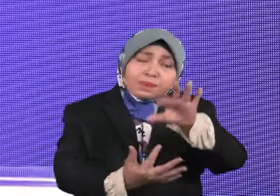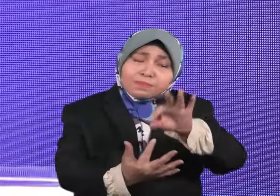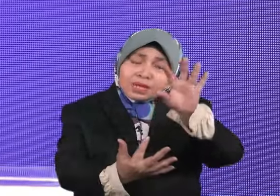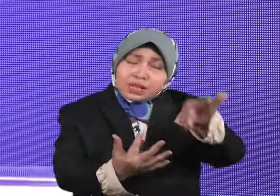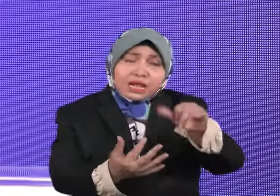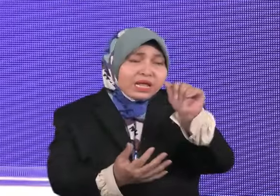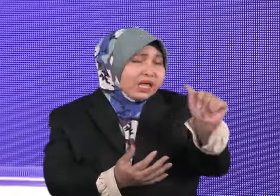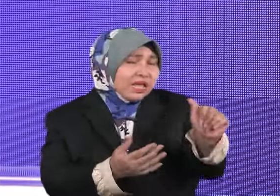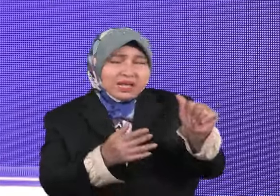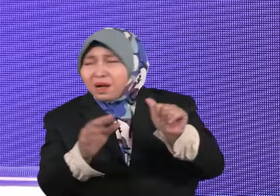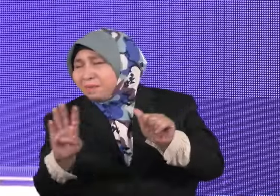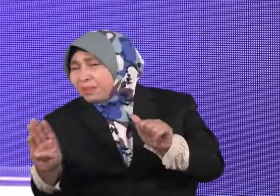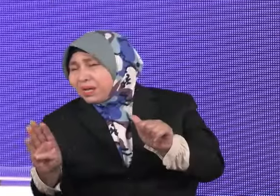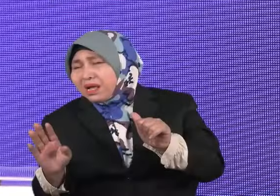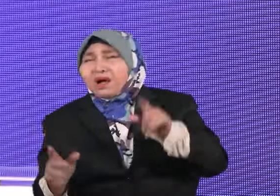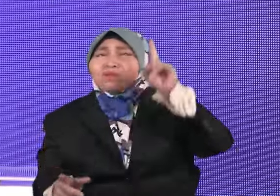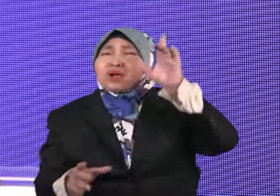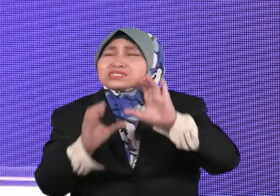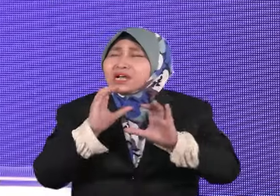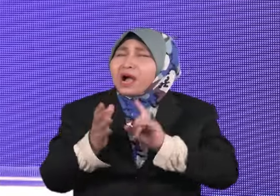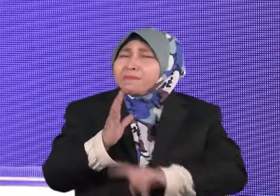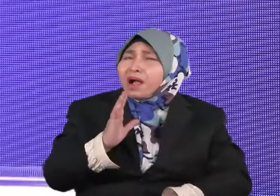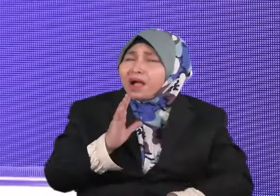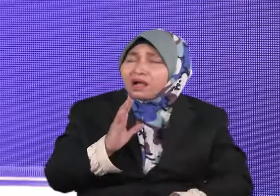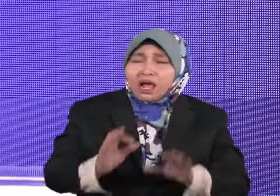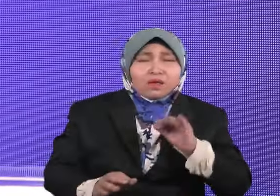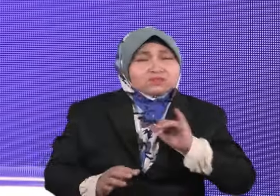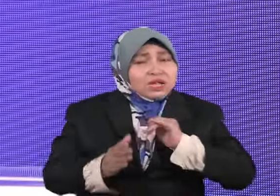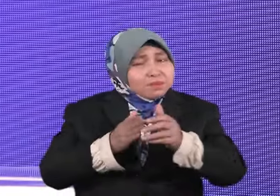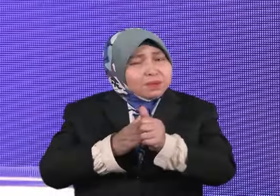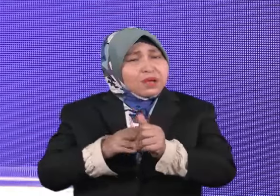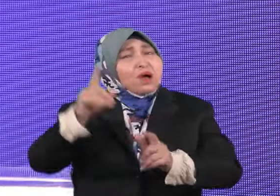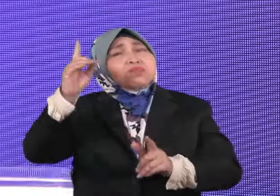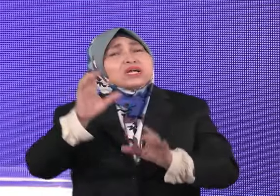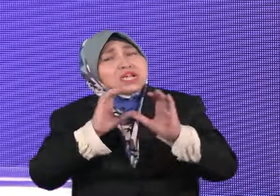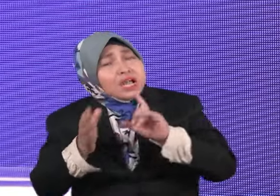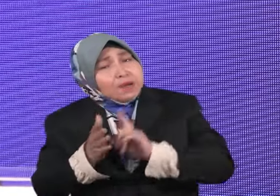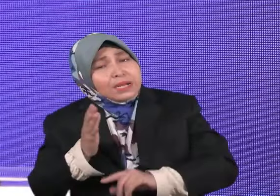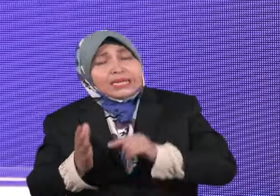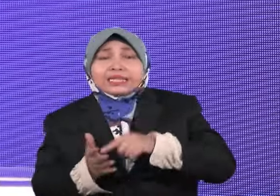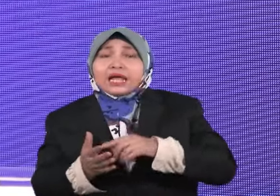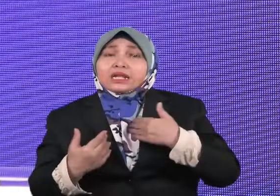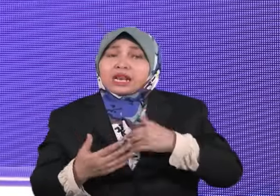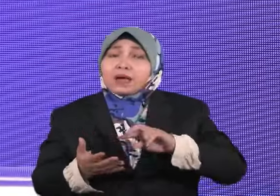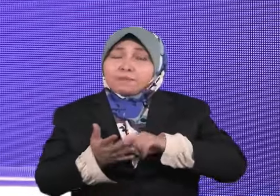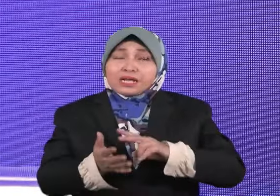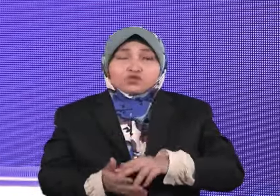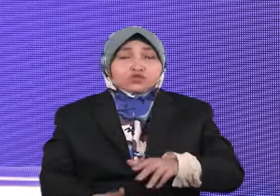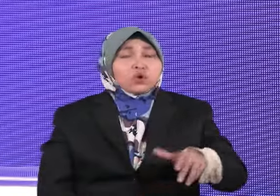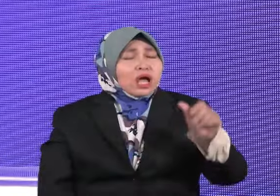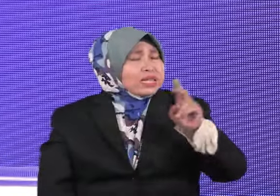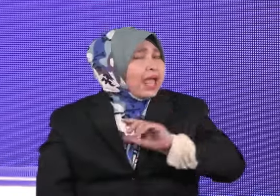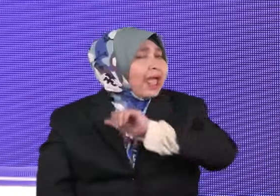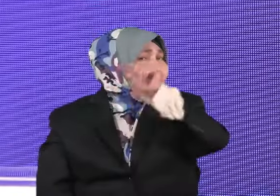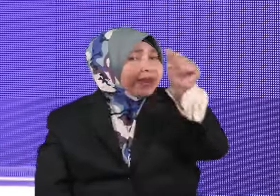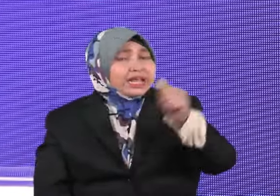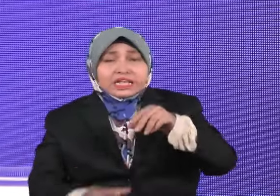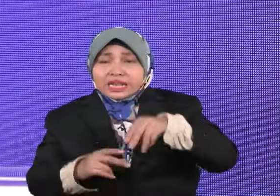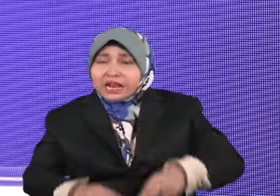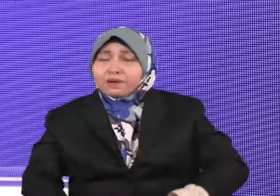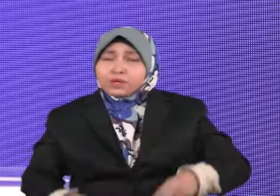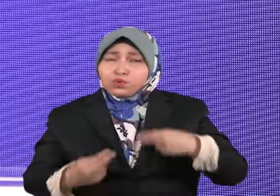A dan B, Allah cakap apa? Ya? Dalam saya memimpin, Allah cakap apa? Jadi ini adalah maksud anni. Apa sahaja dalam hidup,